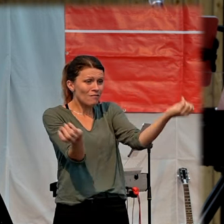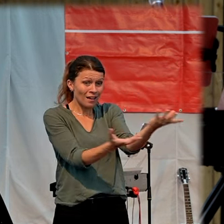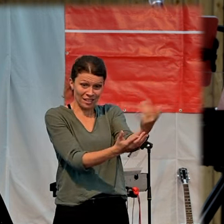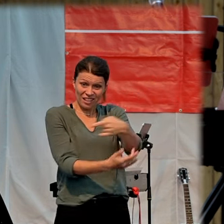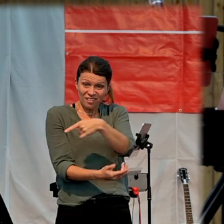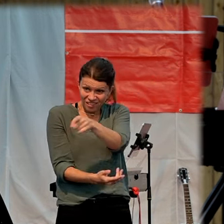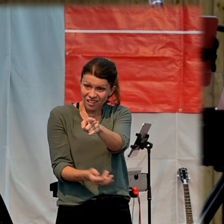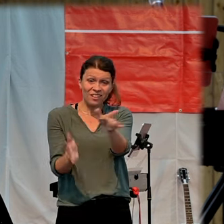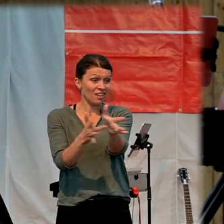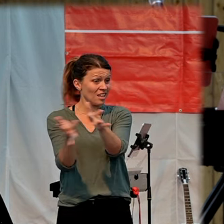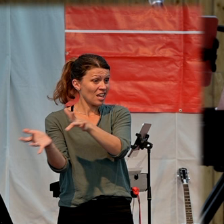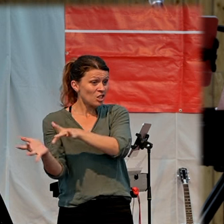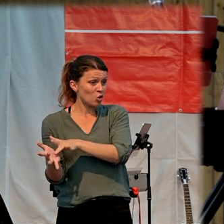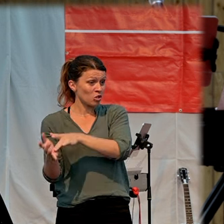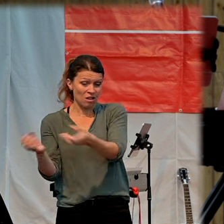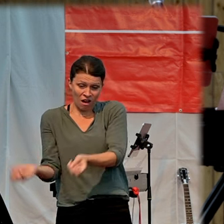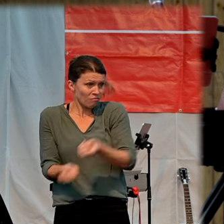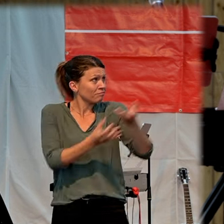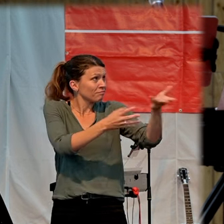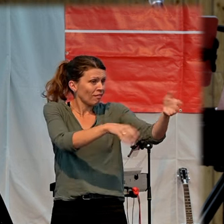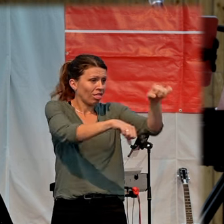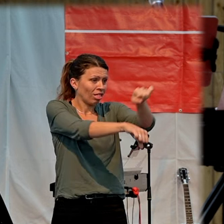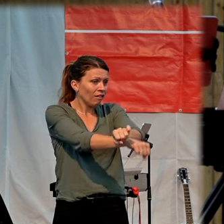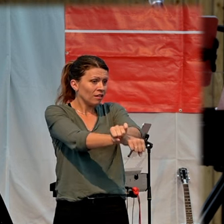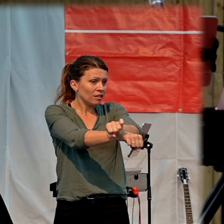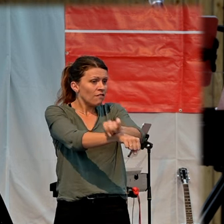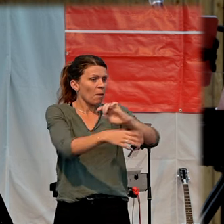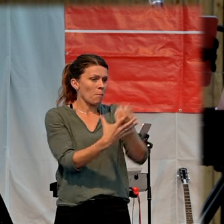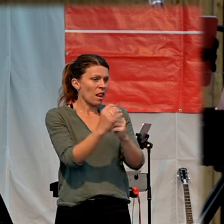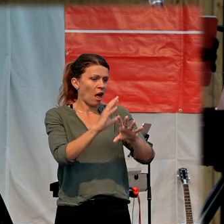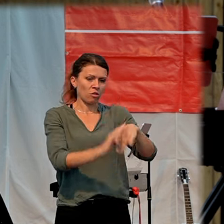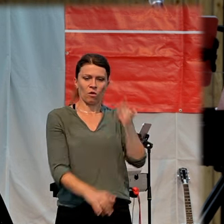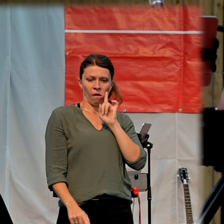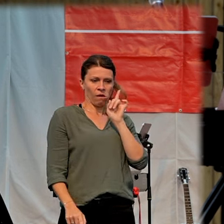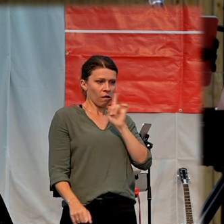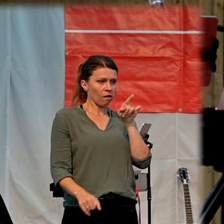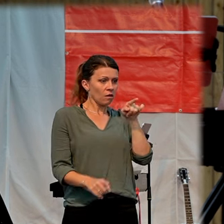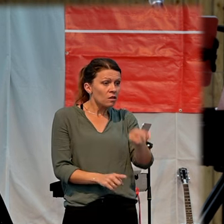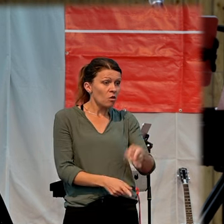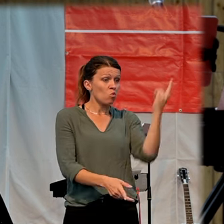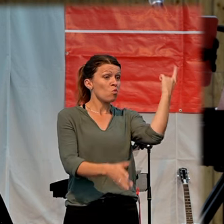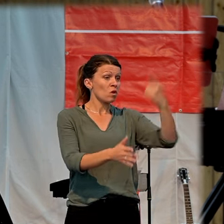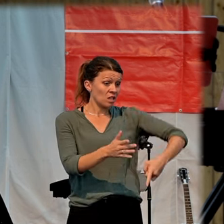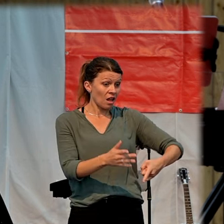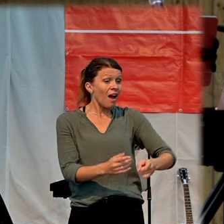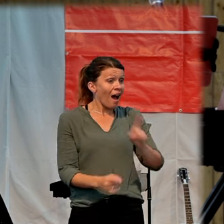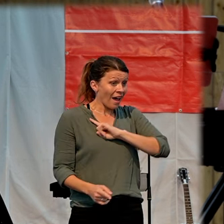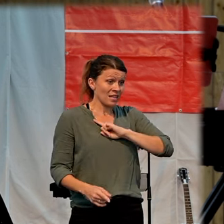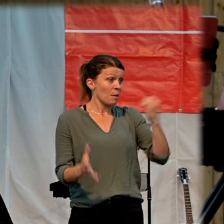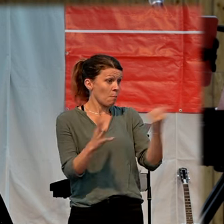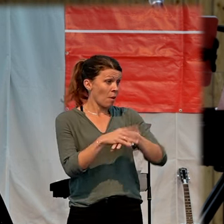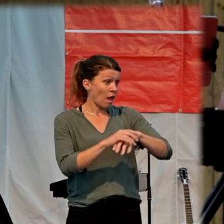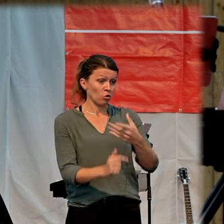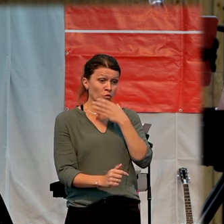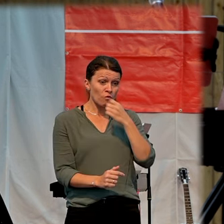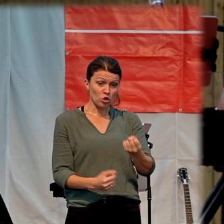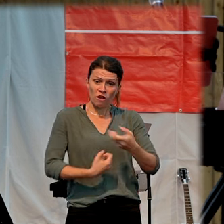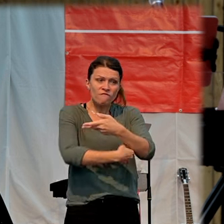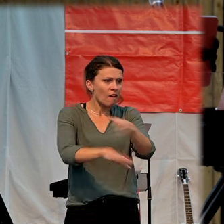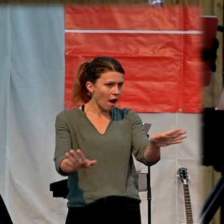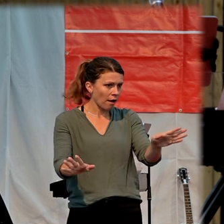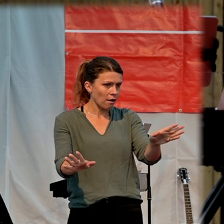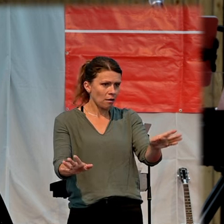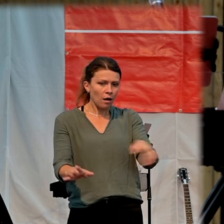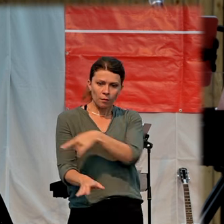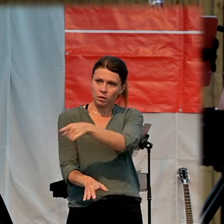überliefert und vor Pilatus verleugnet habt, als dieser geurteilt hatte, ihn loszugeben. Ihr aber habt